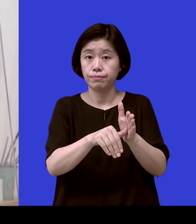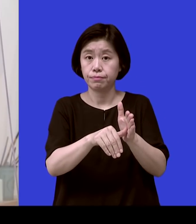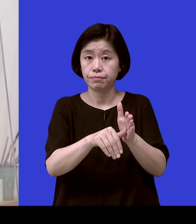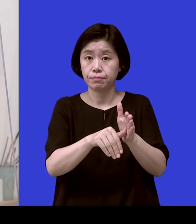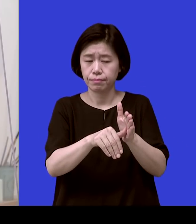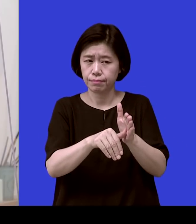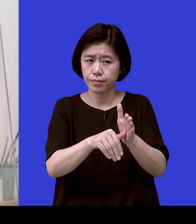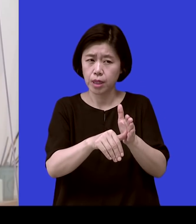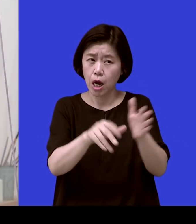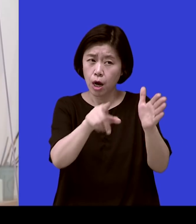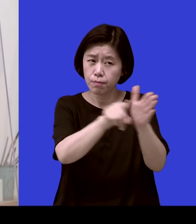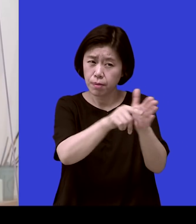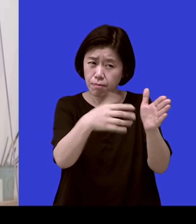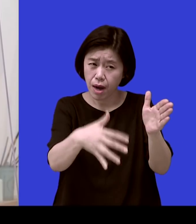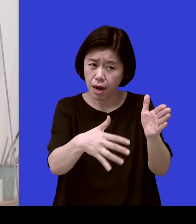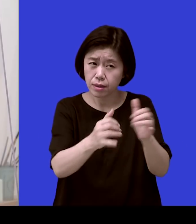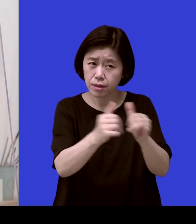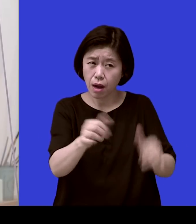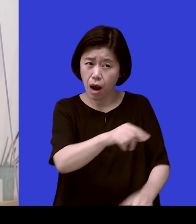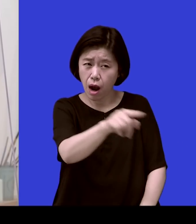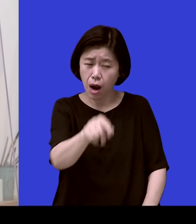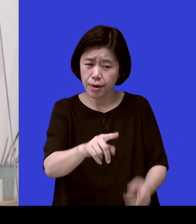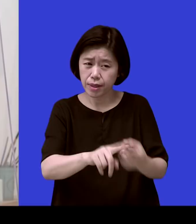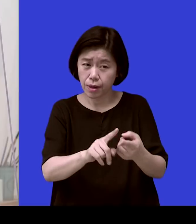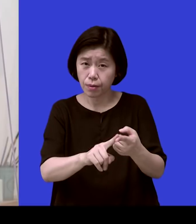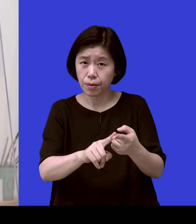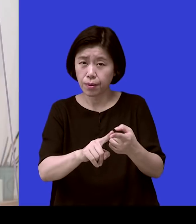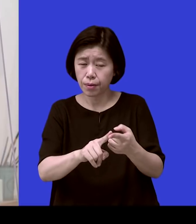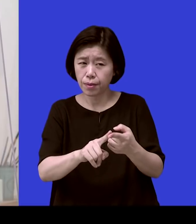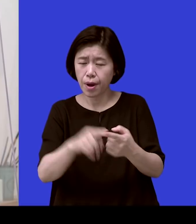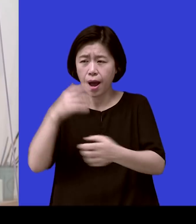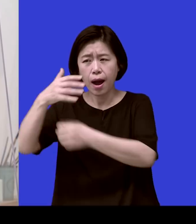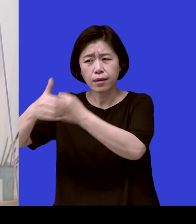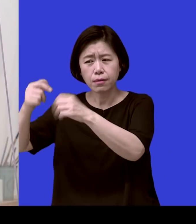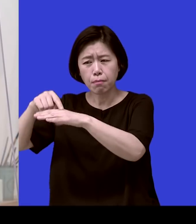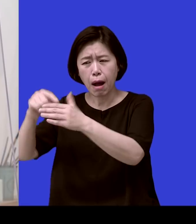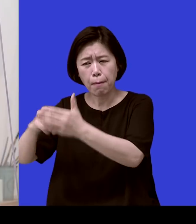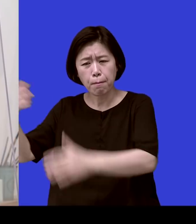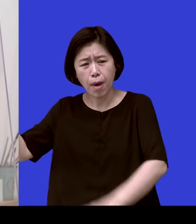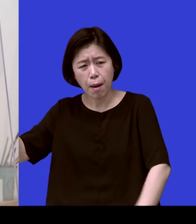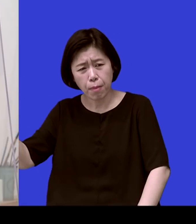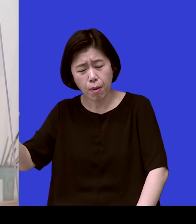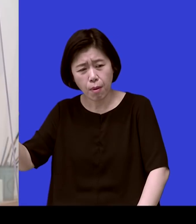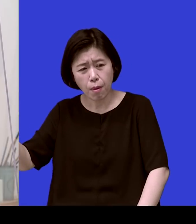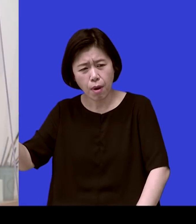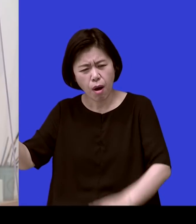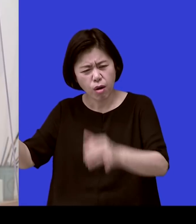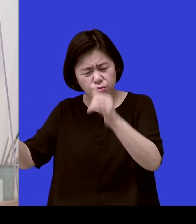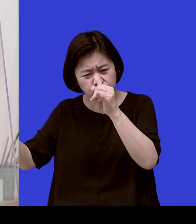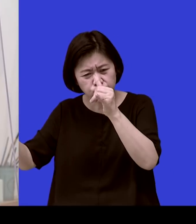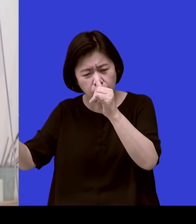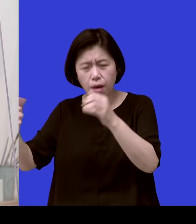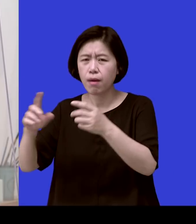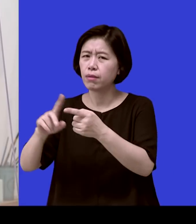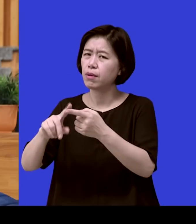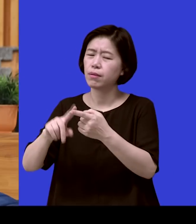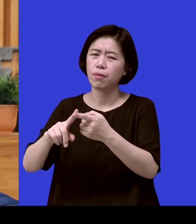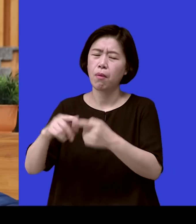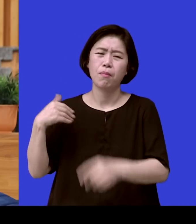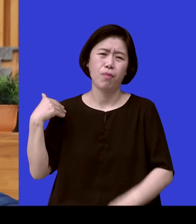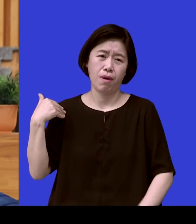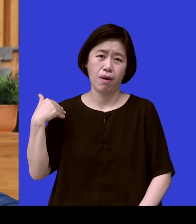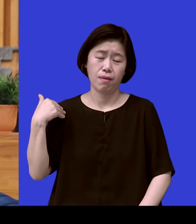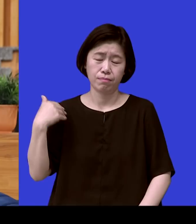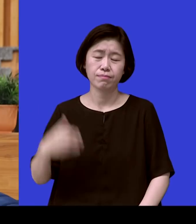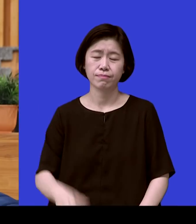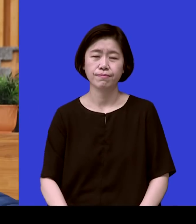이렇게 돌아오지 않은 영혼에 대해서 하나님이 그만큼 아프신지를 그날 처음 알게 된 거죠. 그런데